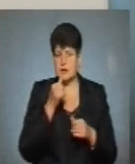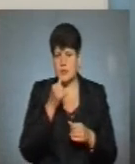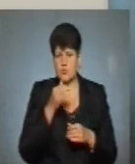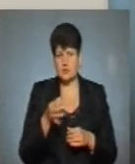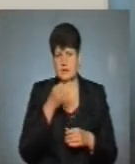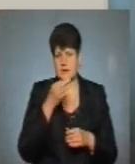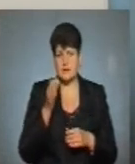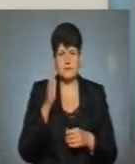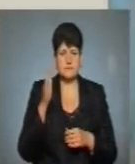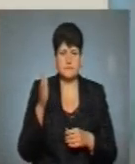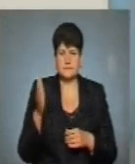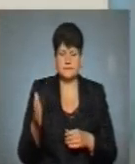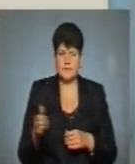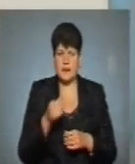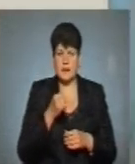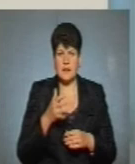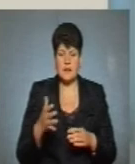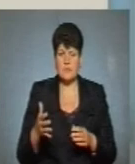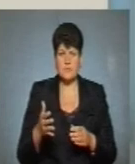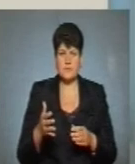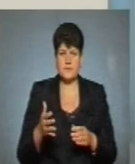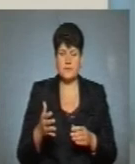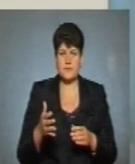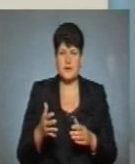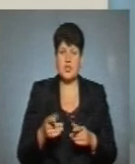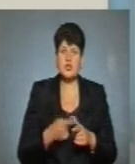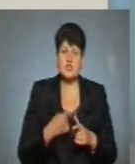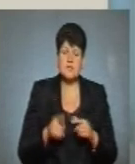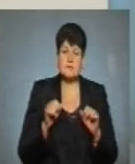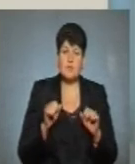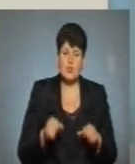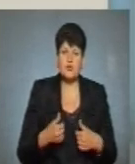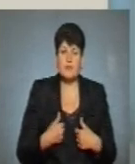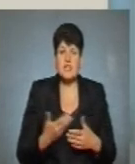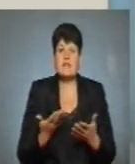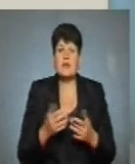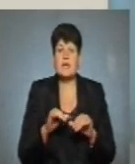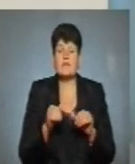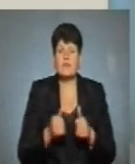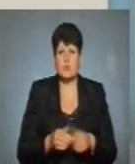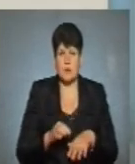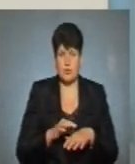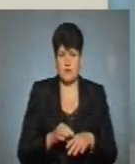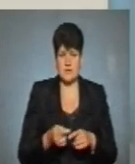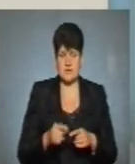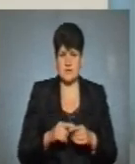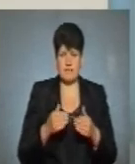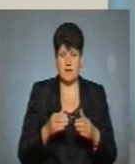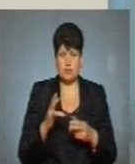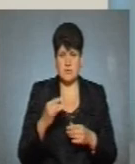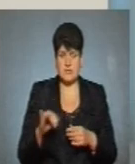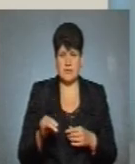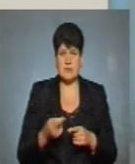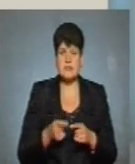можу наперед говорити, чи зможемо ми і в якому форматі провести цей випускний. Це